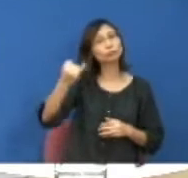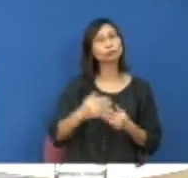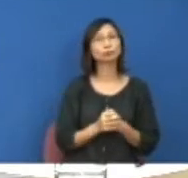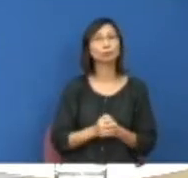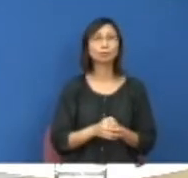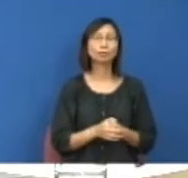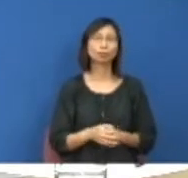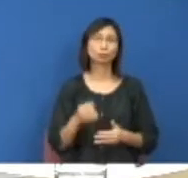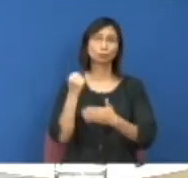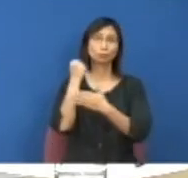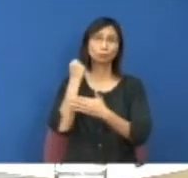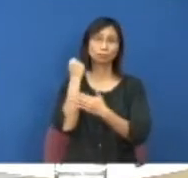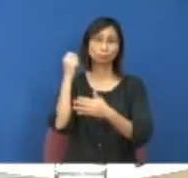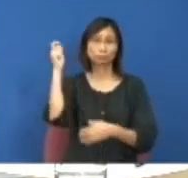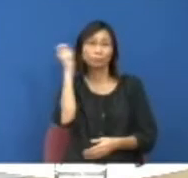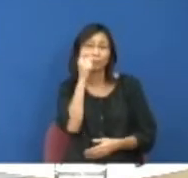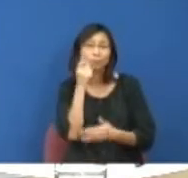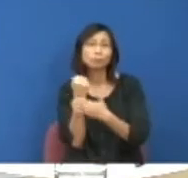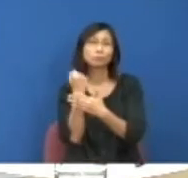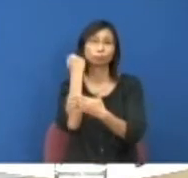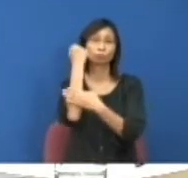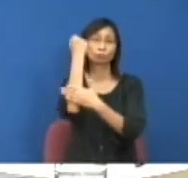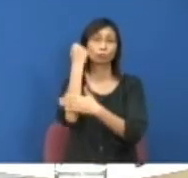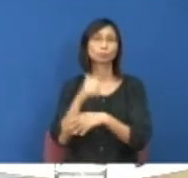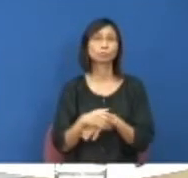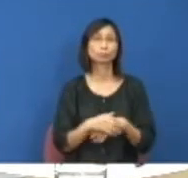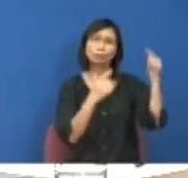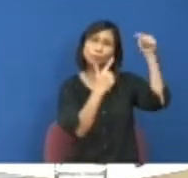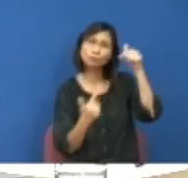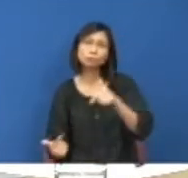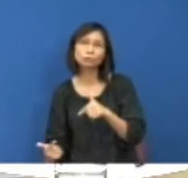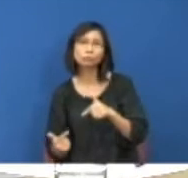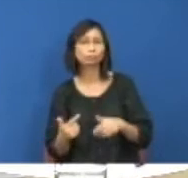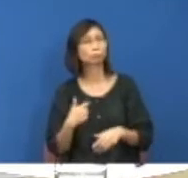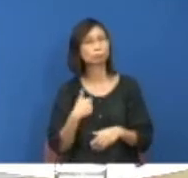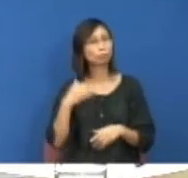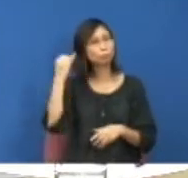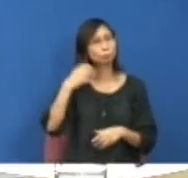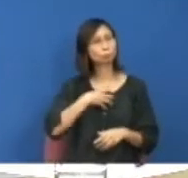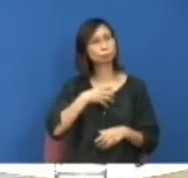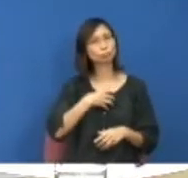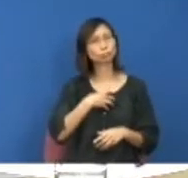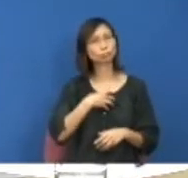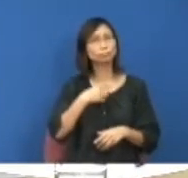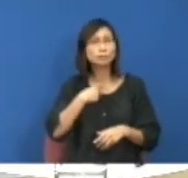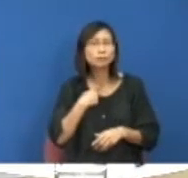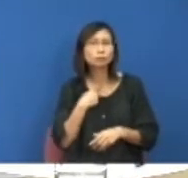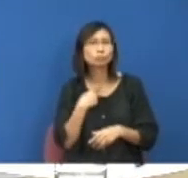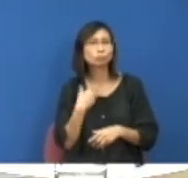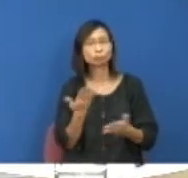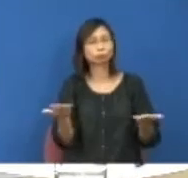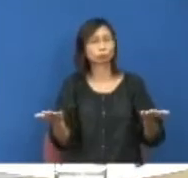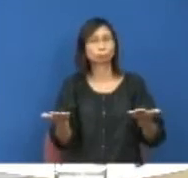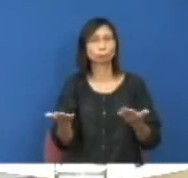地以這個街頭暴力是做抗議，我真的看不到，我亦都沒有聽到人鼓